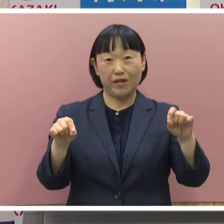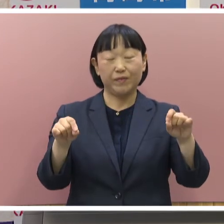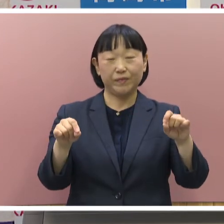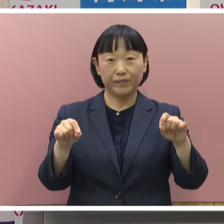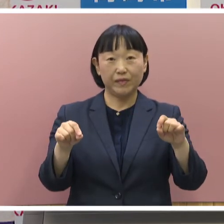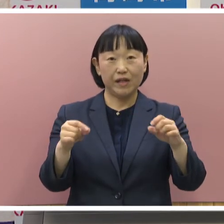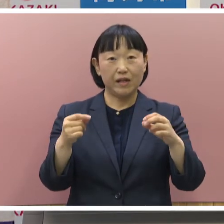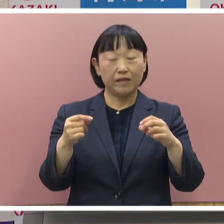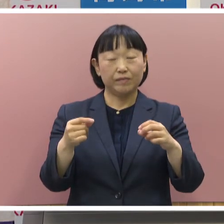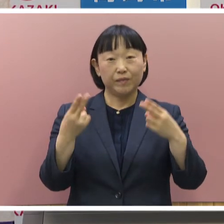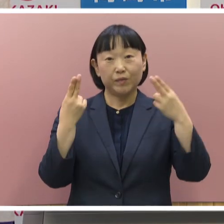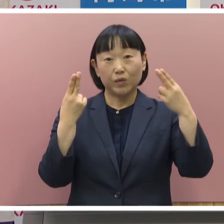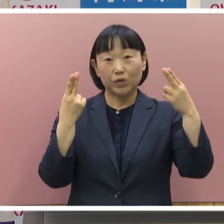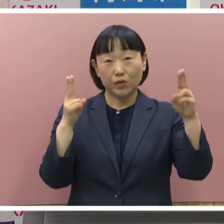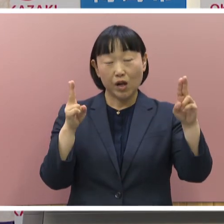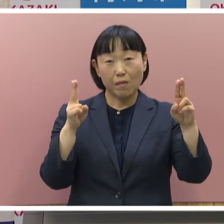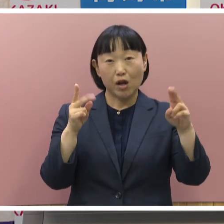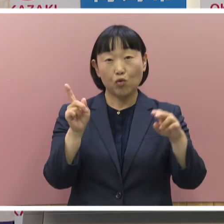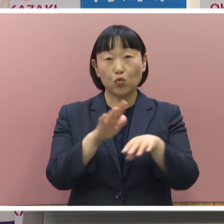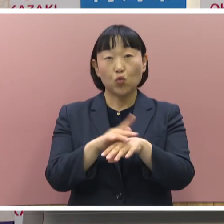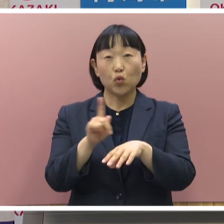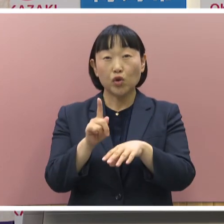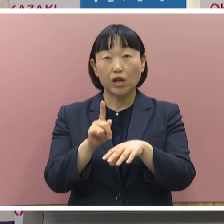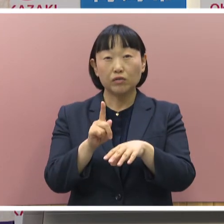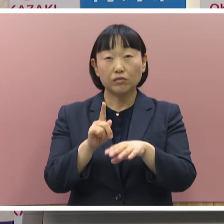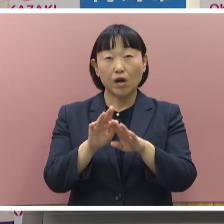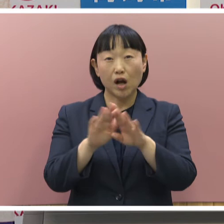ります。大河ドラマどうする家康の放送による